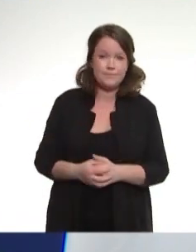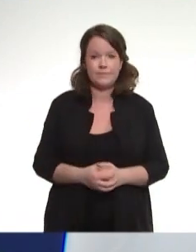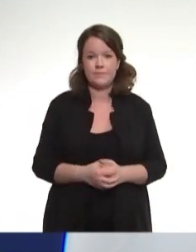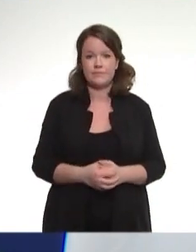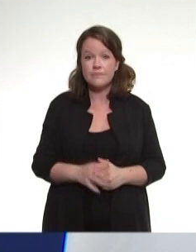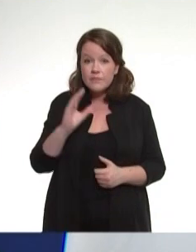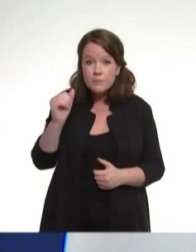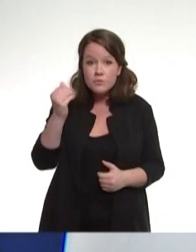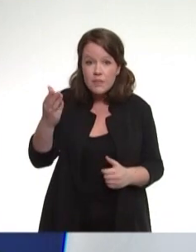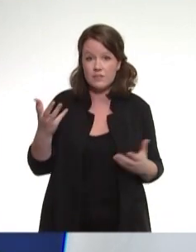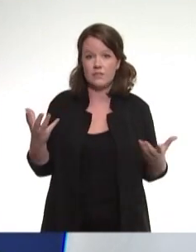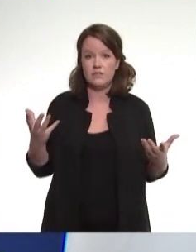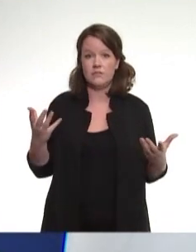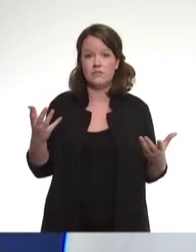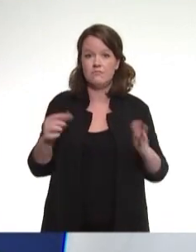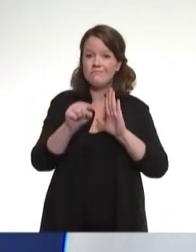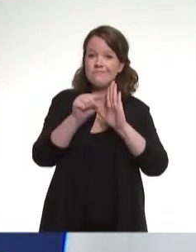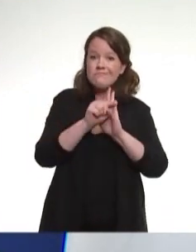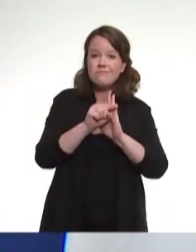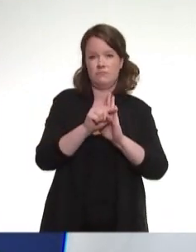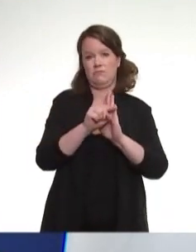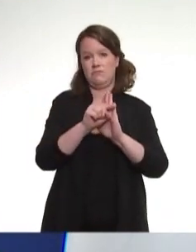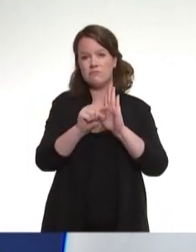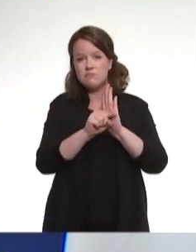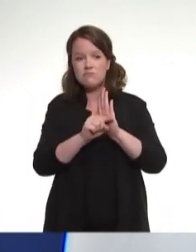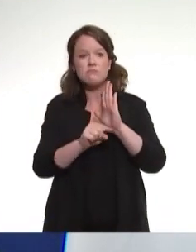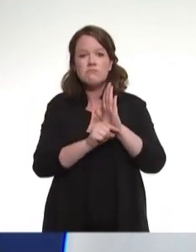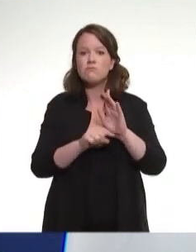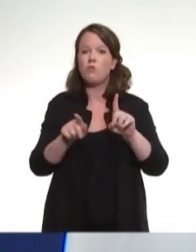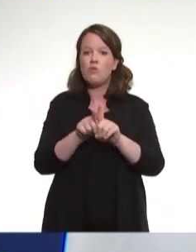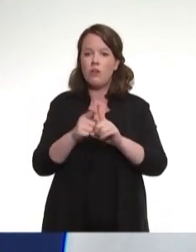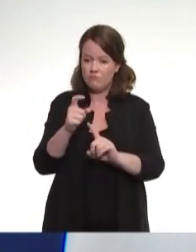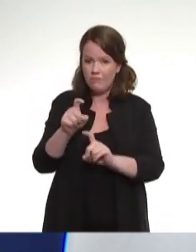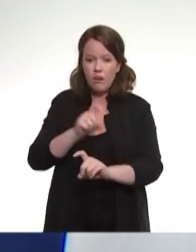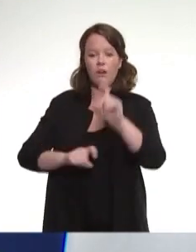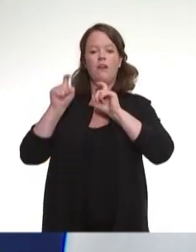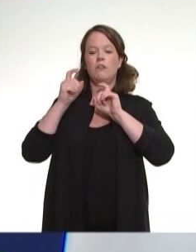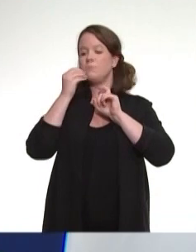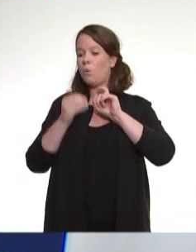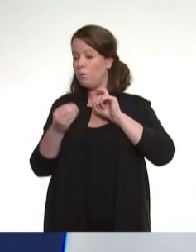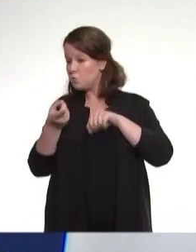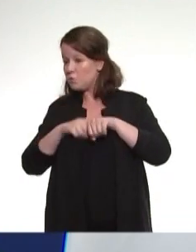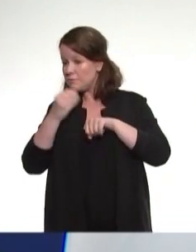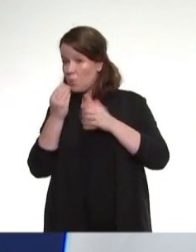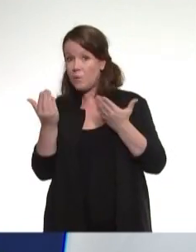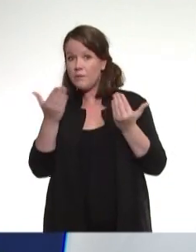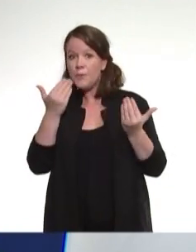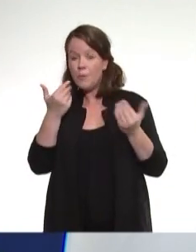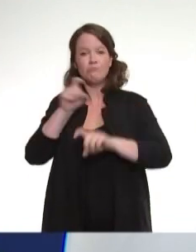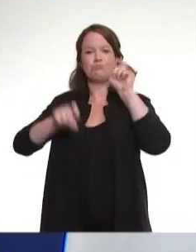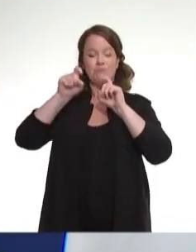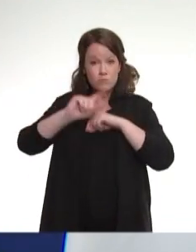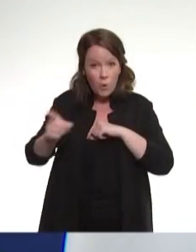pour ça qu'on ne prend pas forcément des mesures rétroactives on ne réduit pas les mesures immédiatement dès qu'on voit que ça frémit ou qui est un début d'embellie dans un territoire